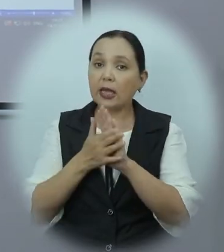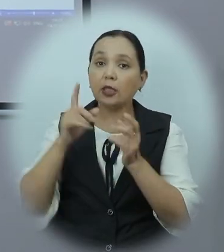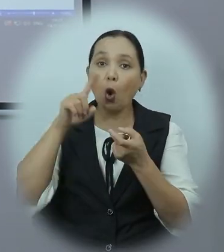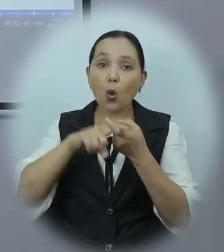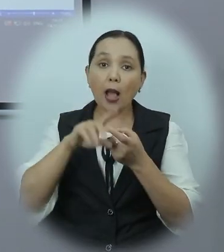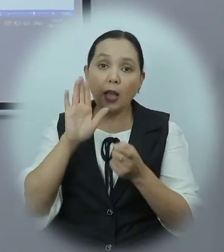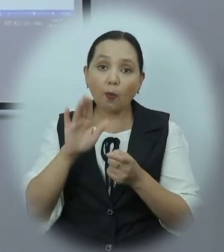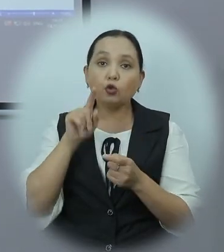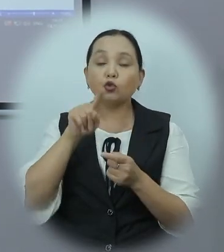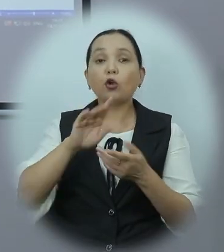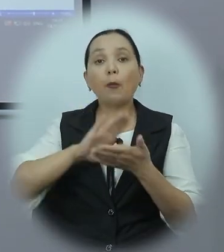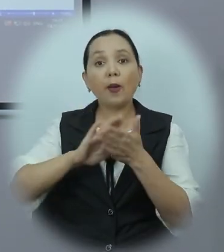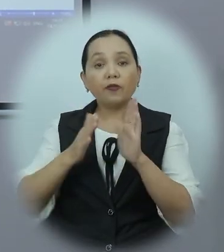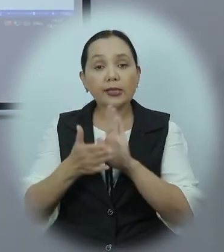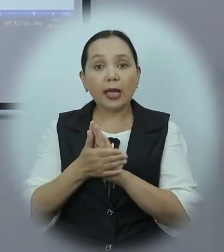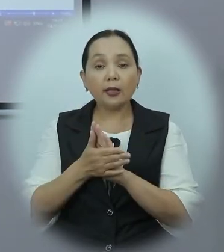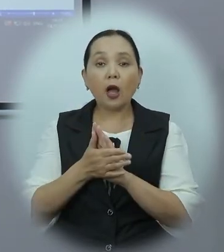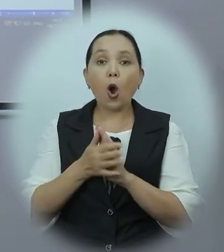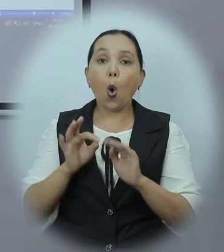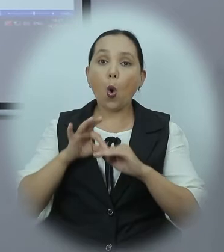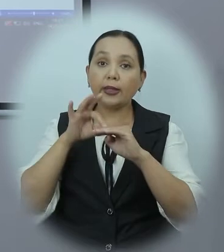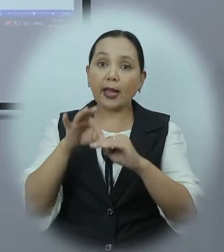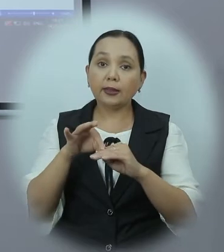bo'lsa, ana shu vaziyatda o'tadi.